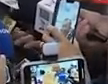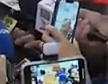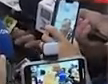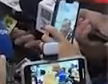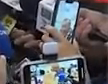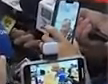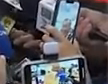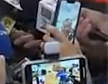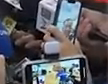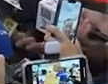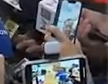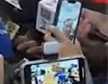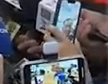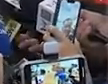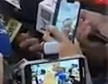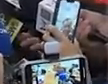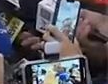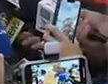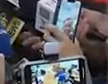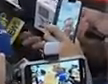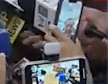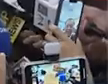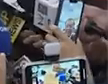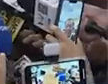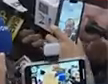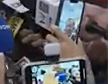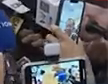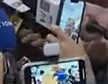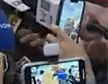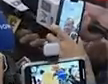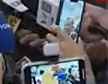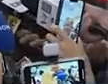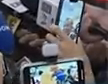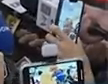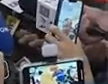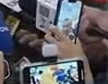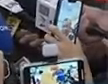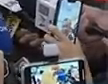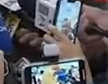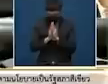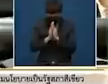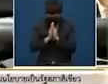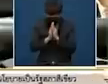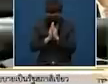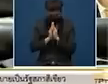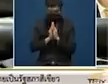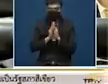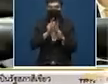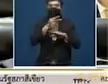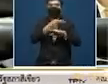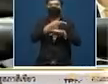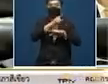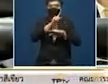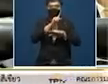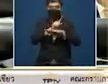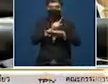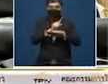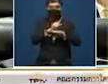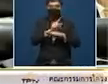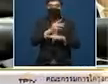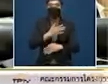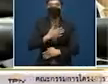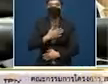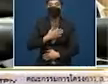ก็อย่างที่เรียนก็คือแม่น้ำแยกสายไผ่แยกกอออกไปก็เป็นแบรนด์ใหม่ภาษาการตลาดก็เป็น fighting brand